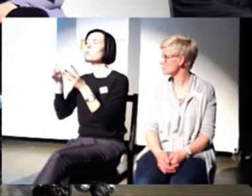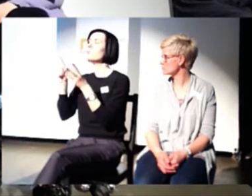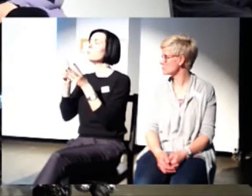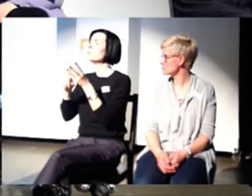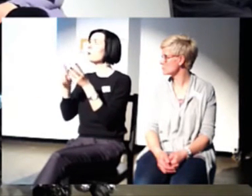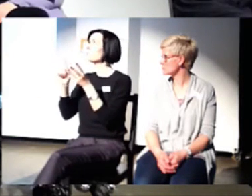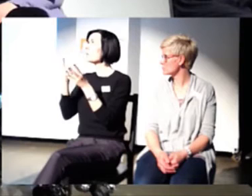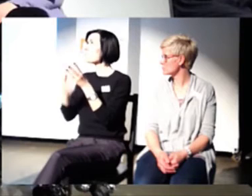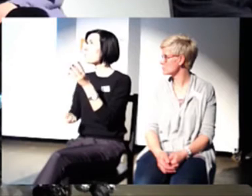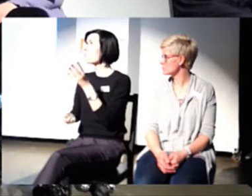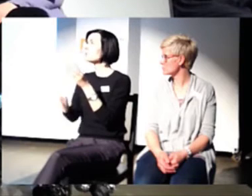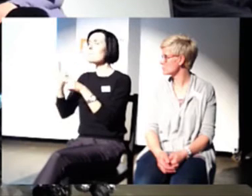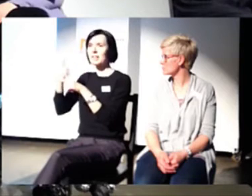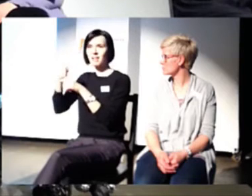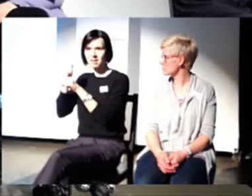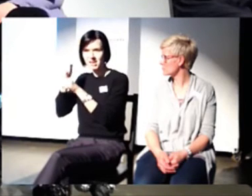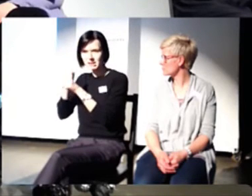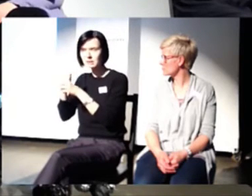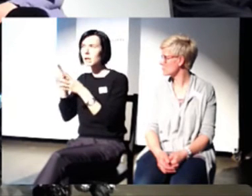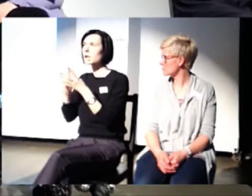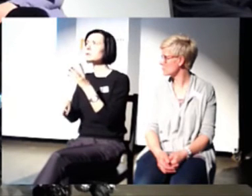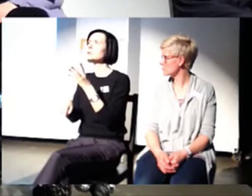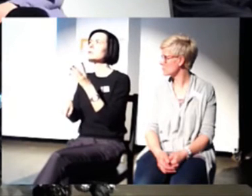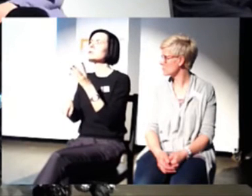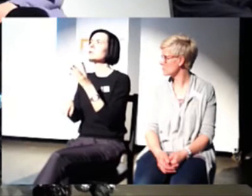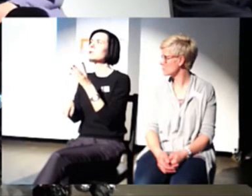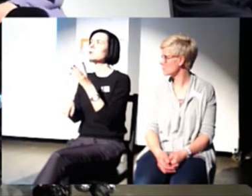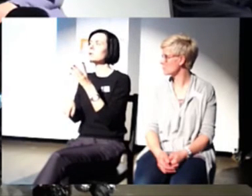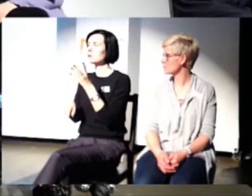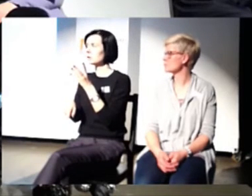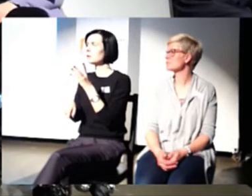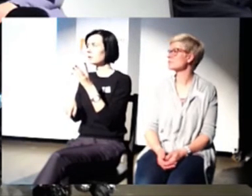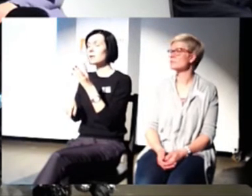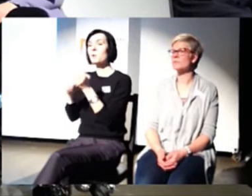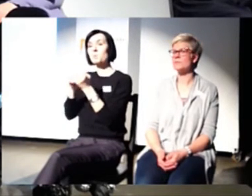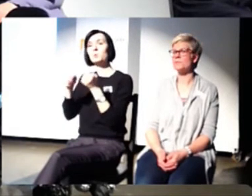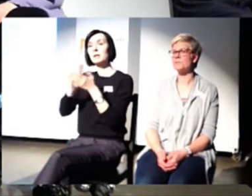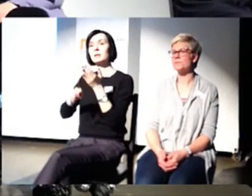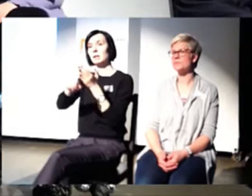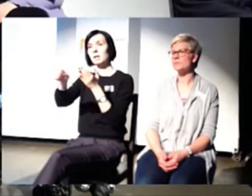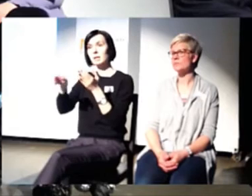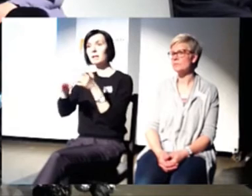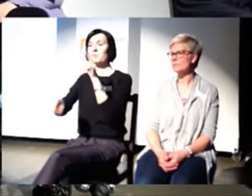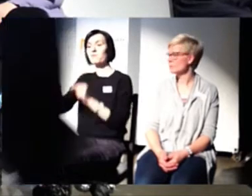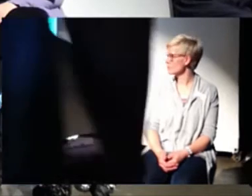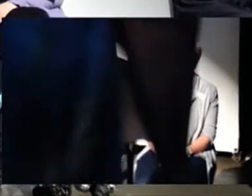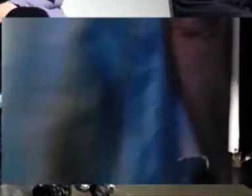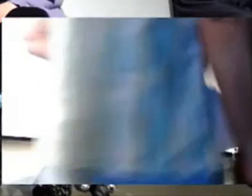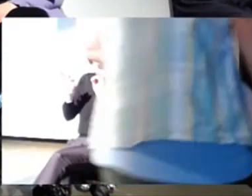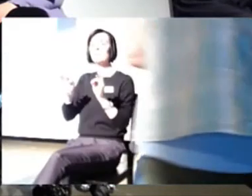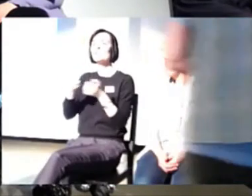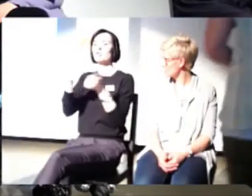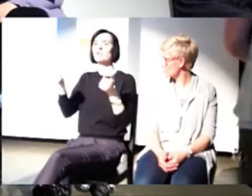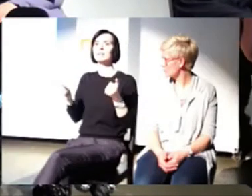mitä meillä vielä on, metalliverstas, mutta ne taiteilijat myöskin valitaan sen mukaan, että jokaisella on oma työtila